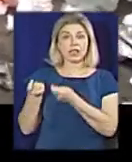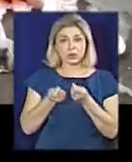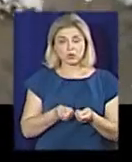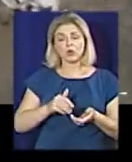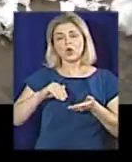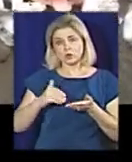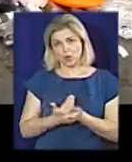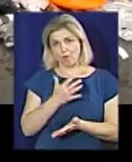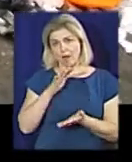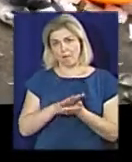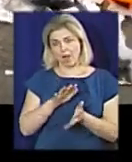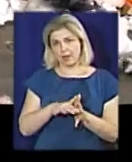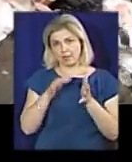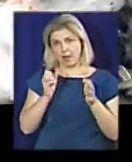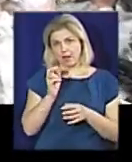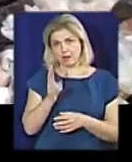Ви знаєте, це вже